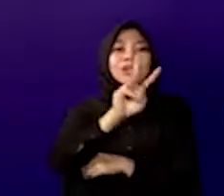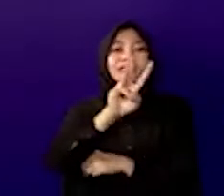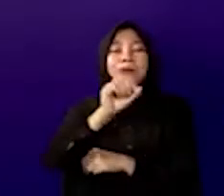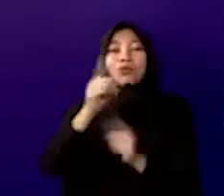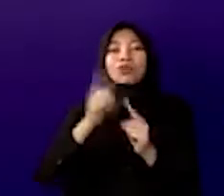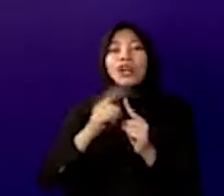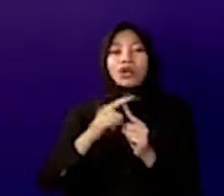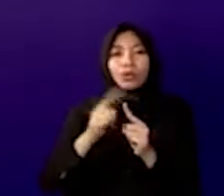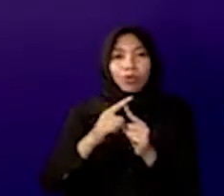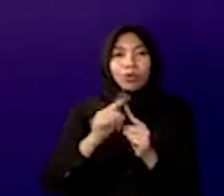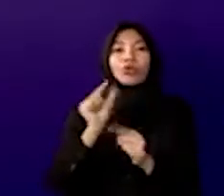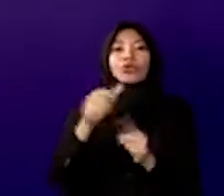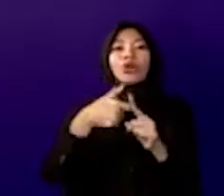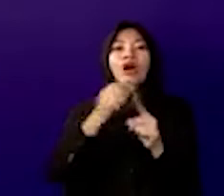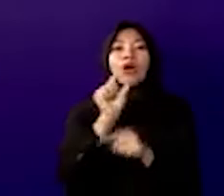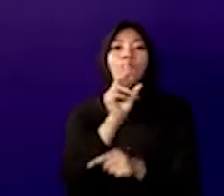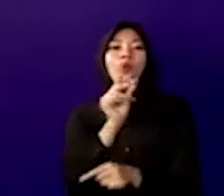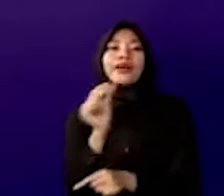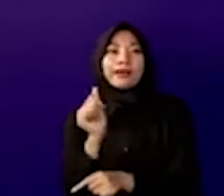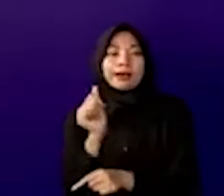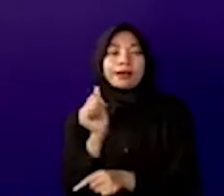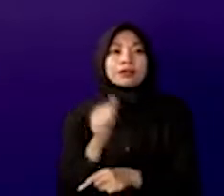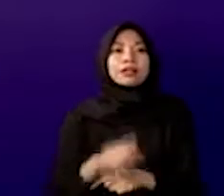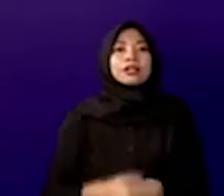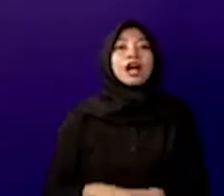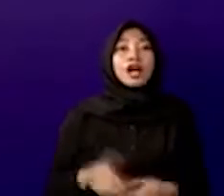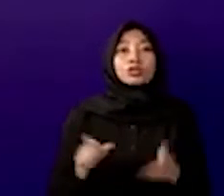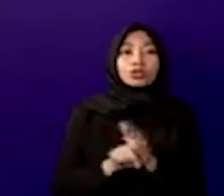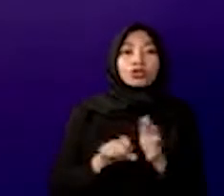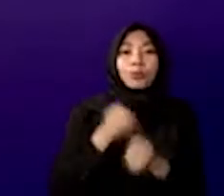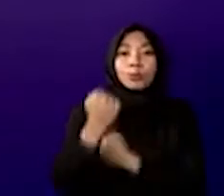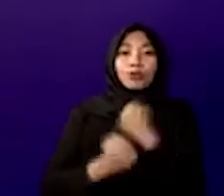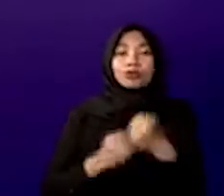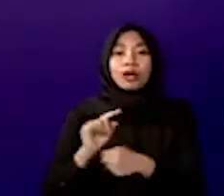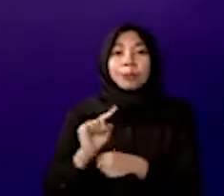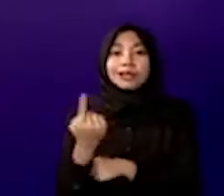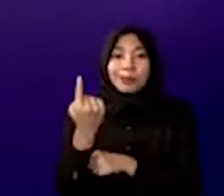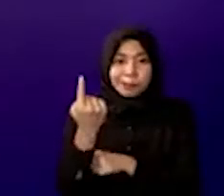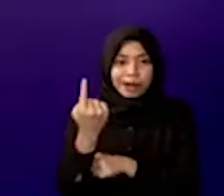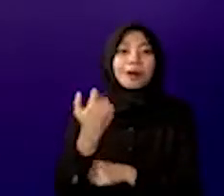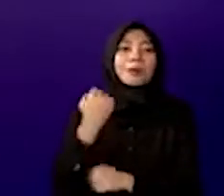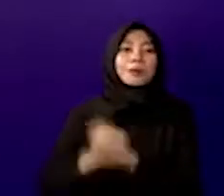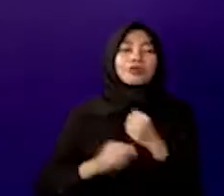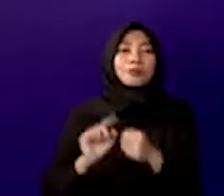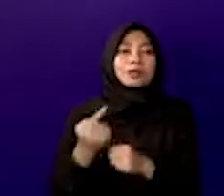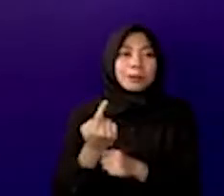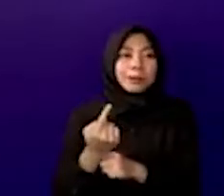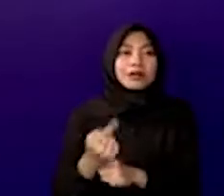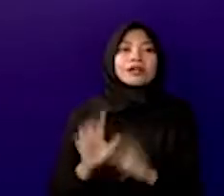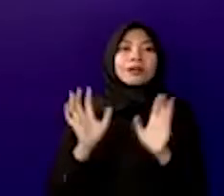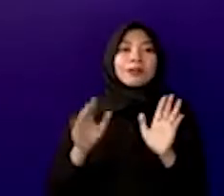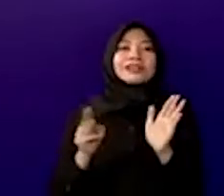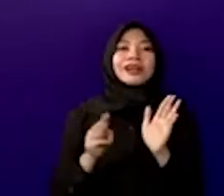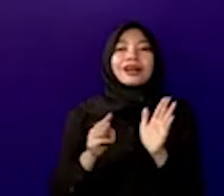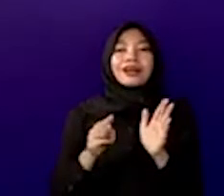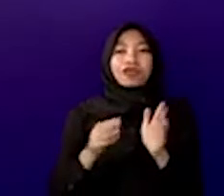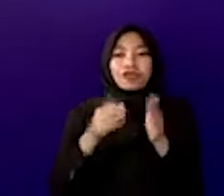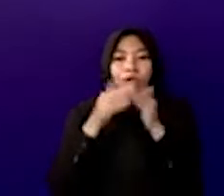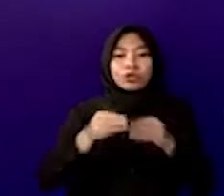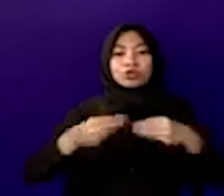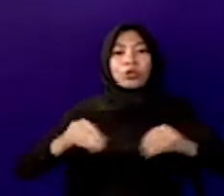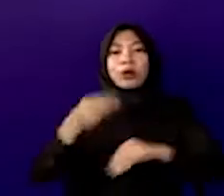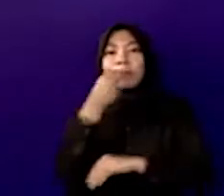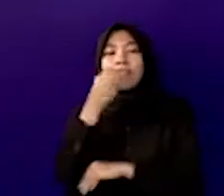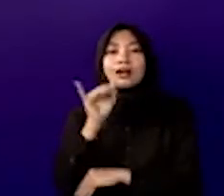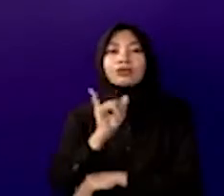triliun Kemudian untuk mereka yang start up awal itu kalau mereka bergerak paling banyak nya kan di makanan minuman